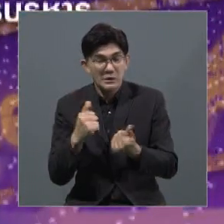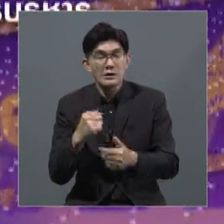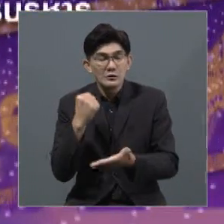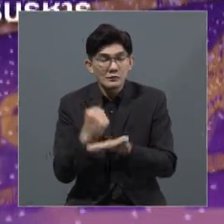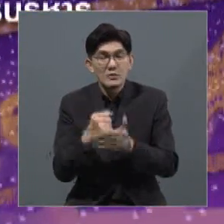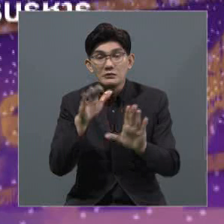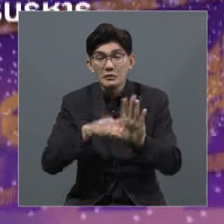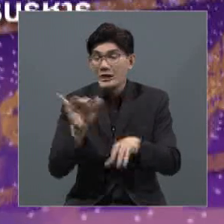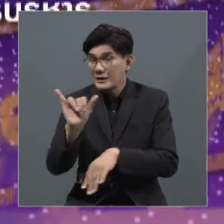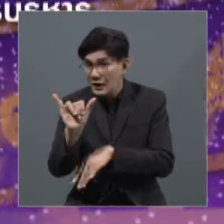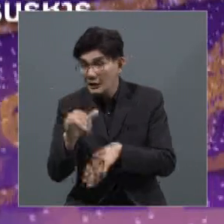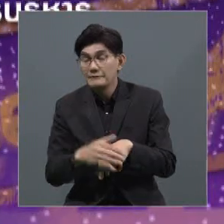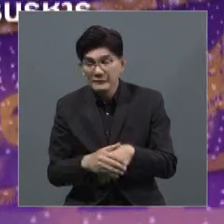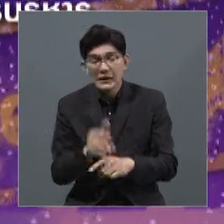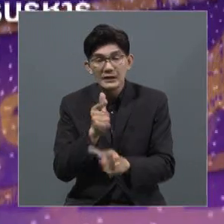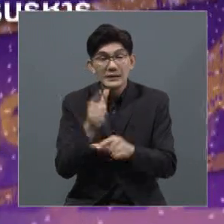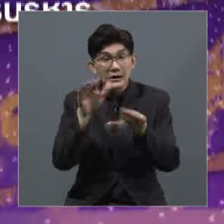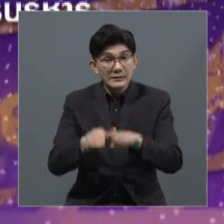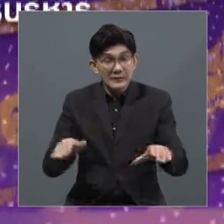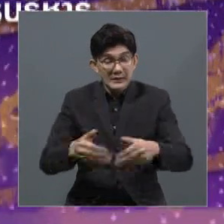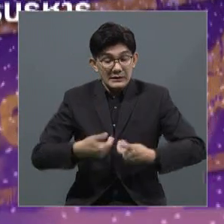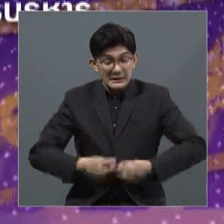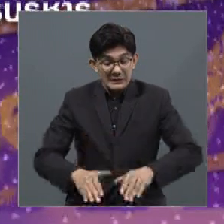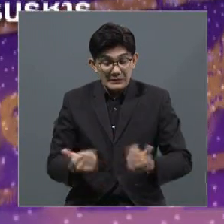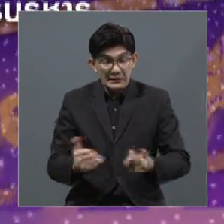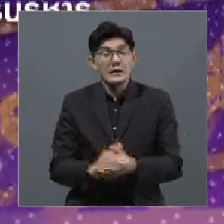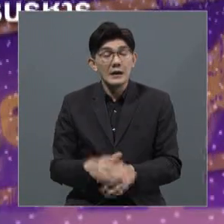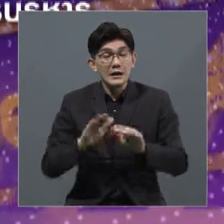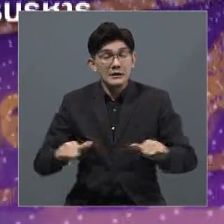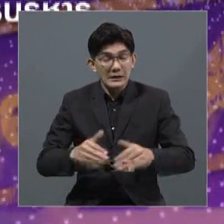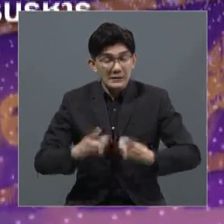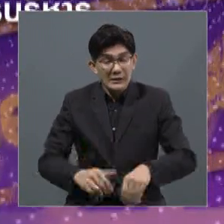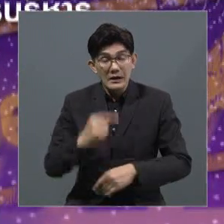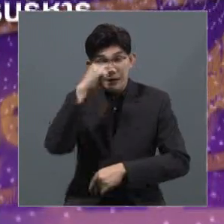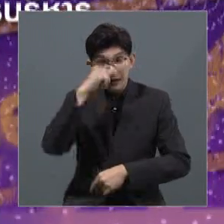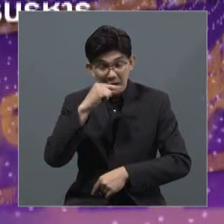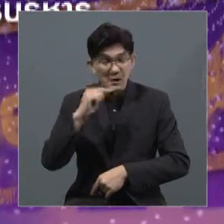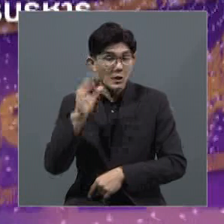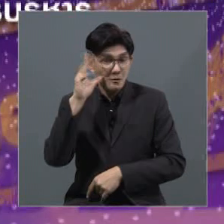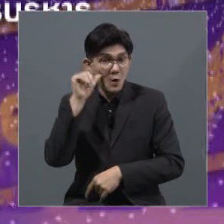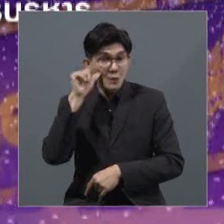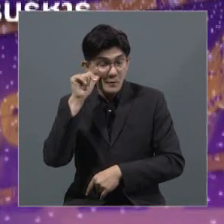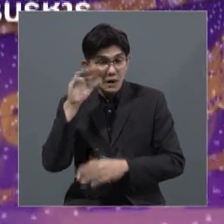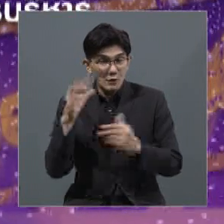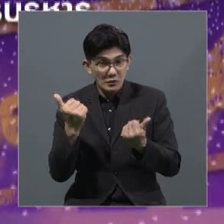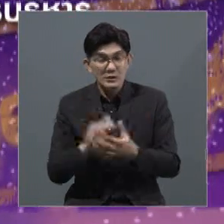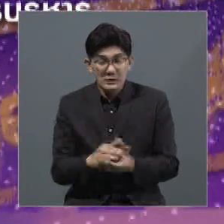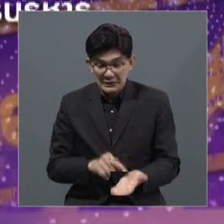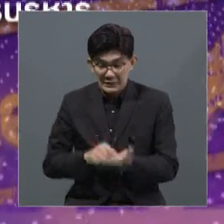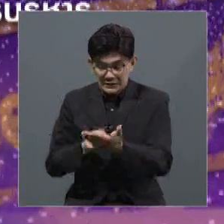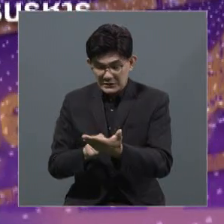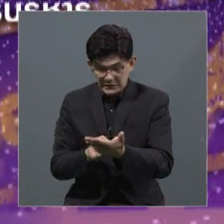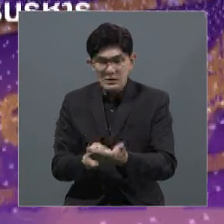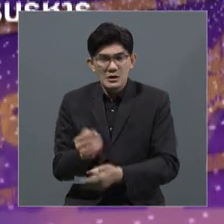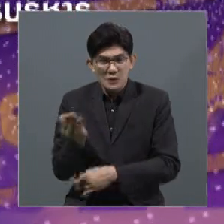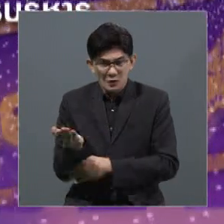ขอรับเงินอุดหนุนเพื่อการเลี้ยงดูเด็กแรกเกิดและเด็กมีสัญชาติไทยพ่อแม่ผู้ปกครองสามารถยื่นคำร้อง